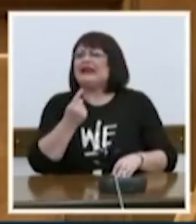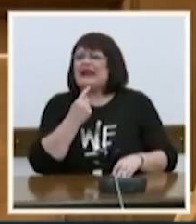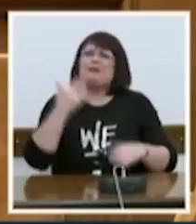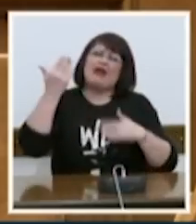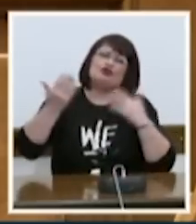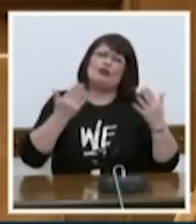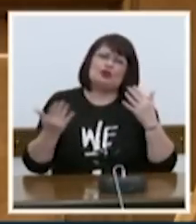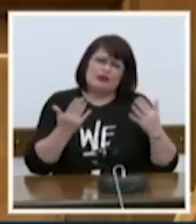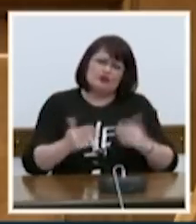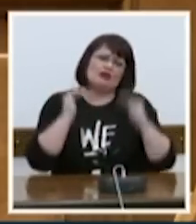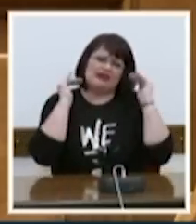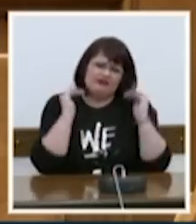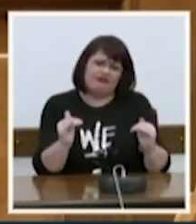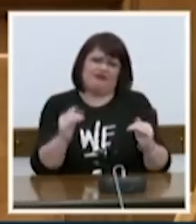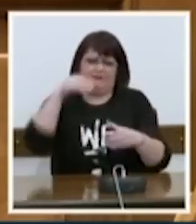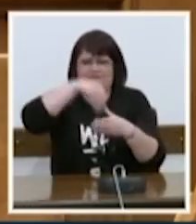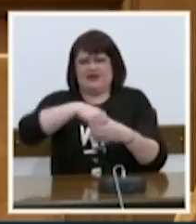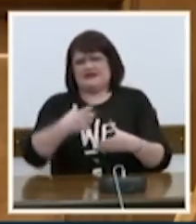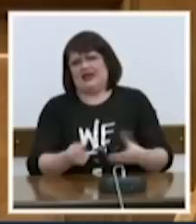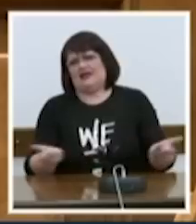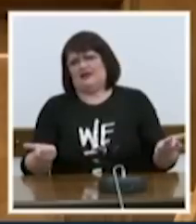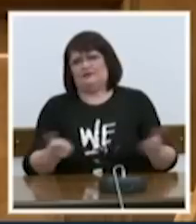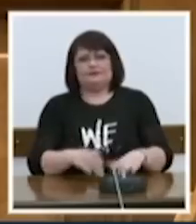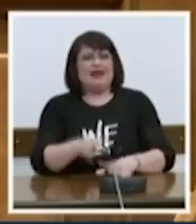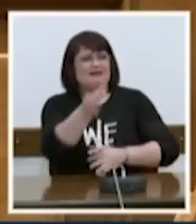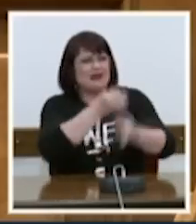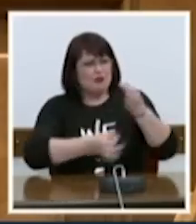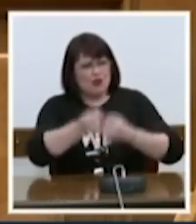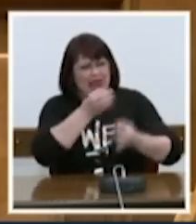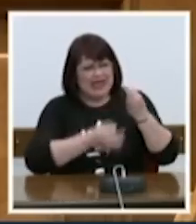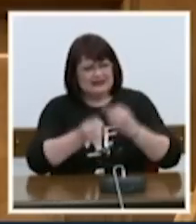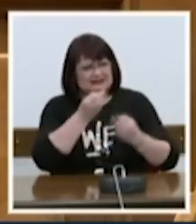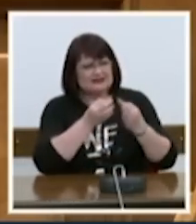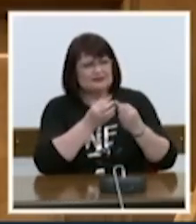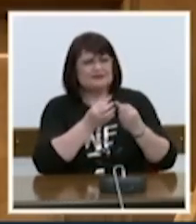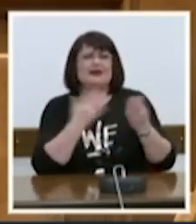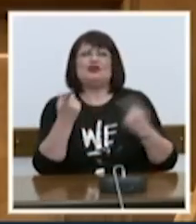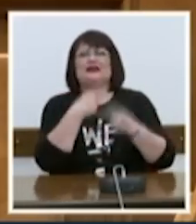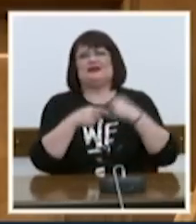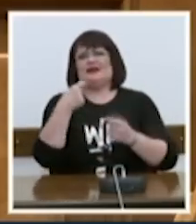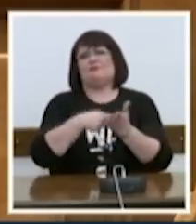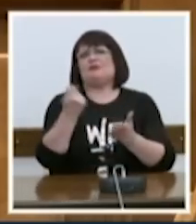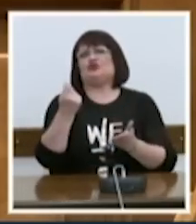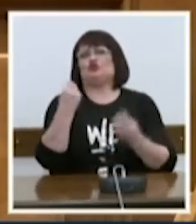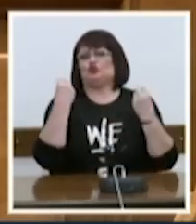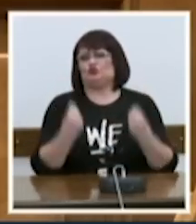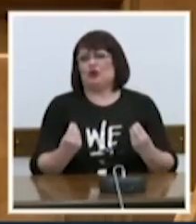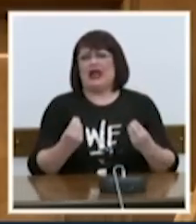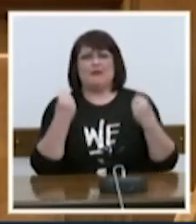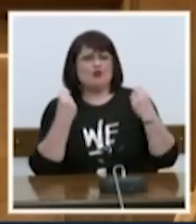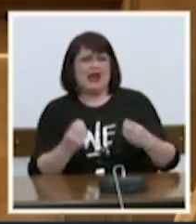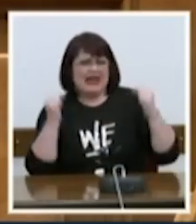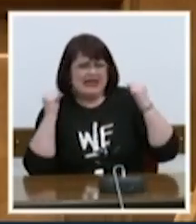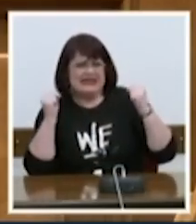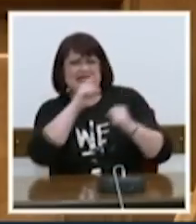αν βάλετε. Τα όσα λέτε για δήθεν καλύτερους μισθούς, καλύτερη υγεία, καλύτερη